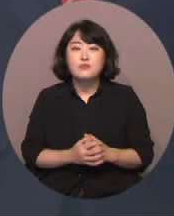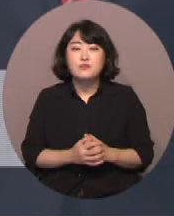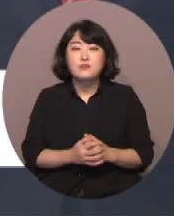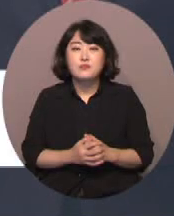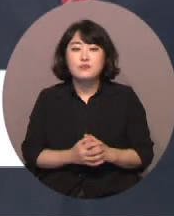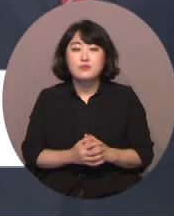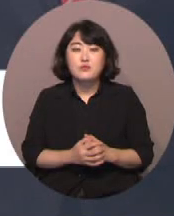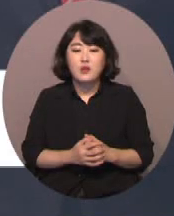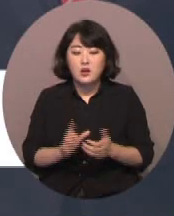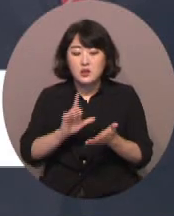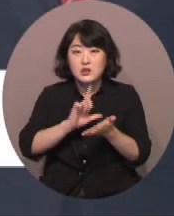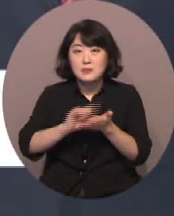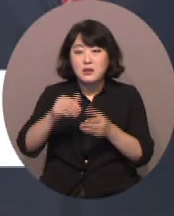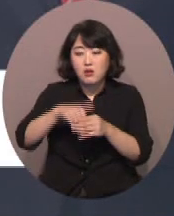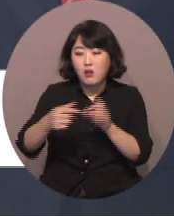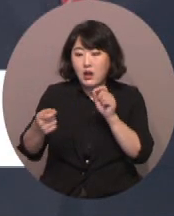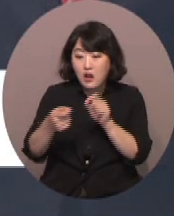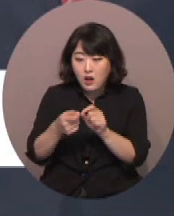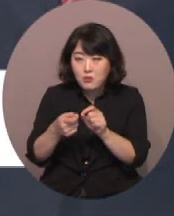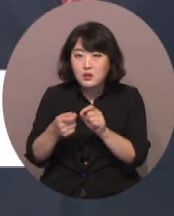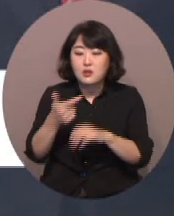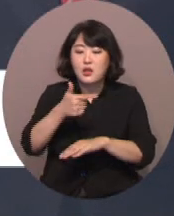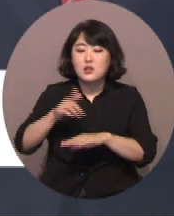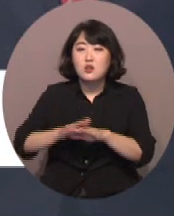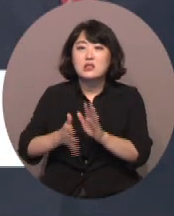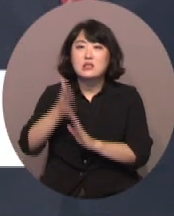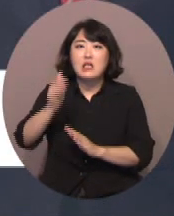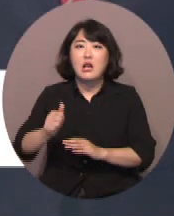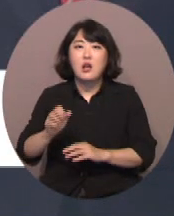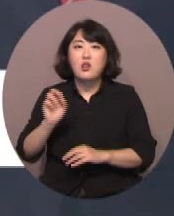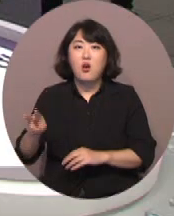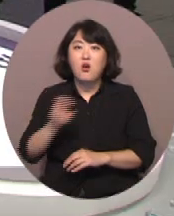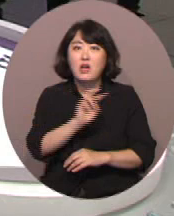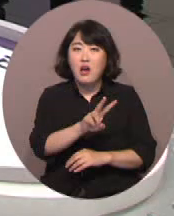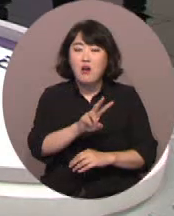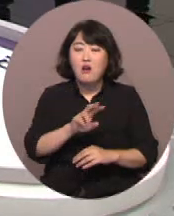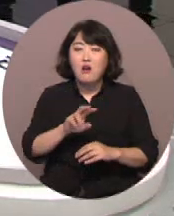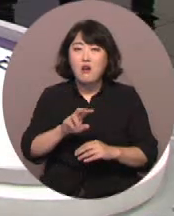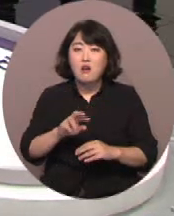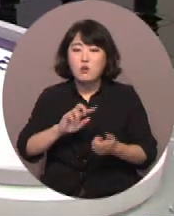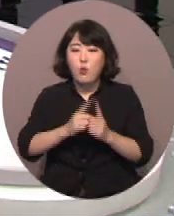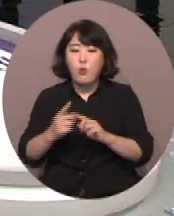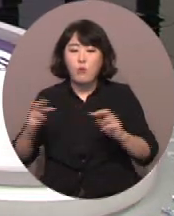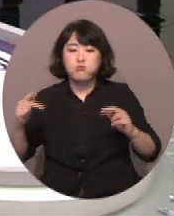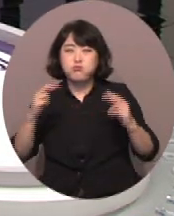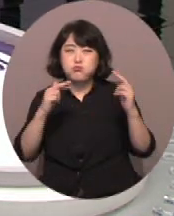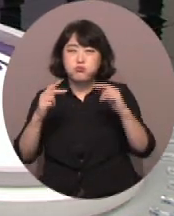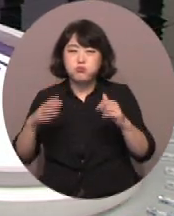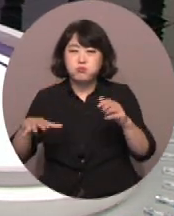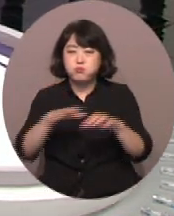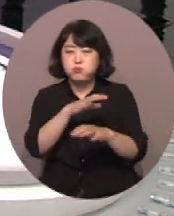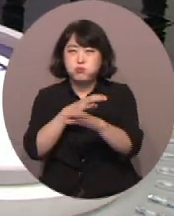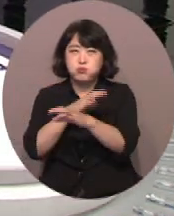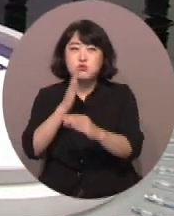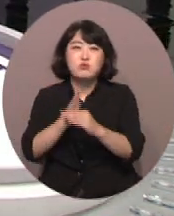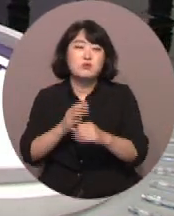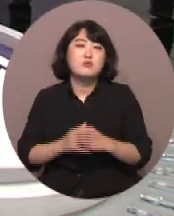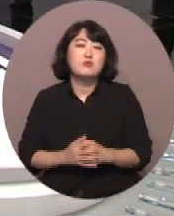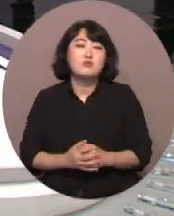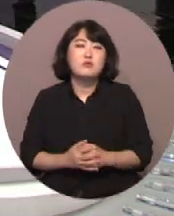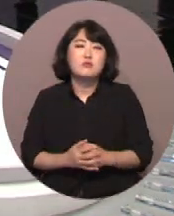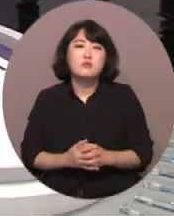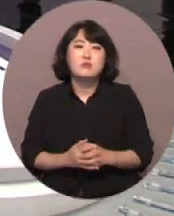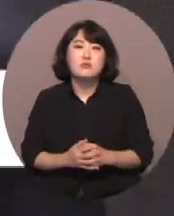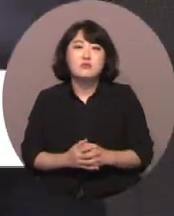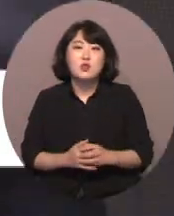지방선거 일이 가까워지면서 대전시청 여야 후보들이 연일 상대 레 비방하며 신경전에 이어가고 있습니다